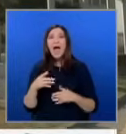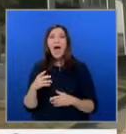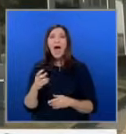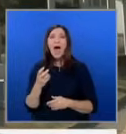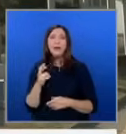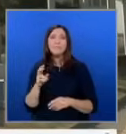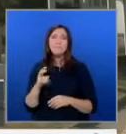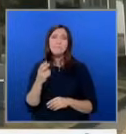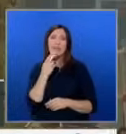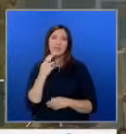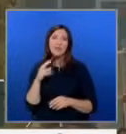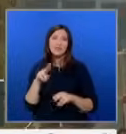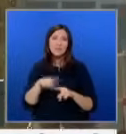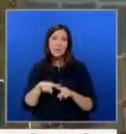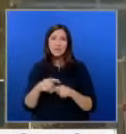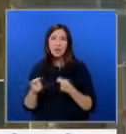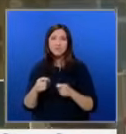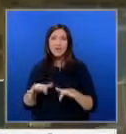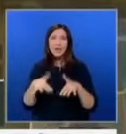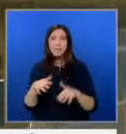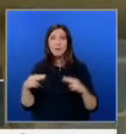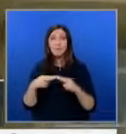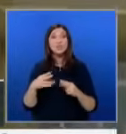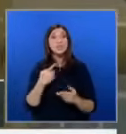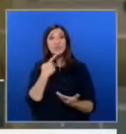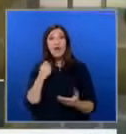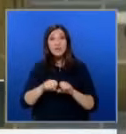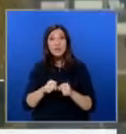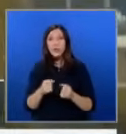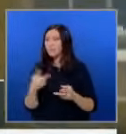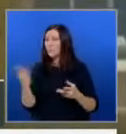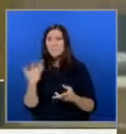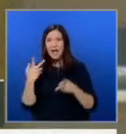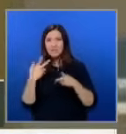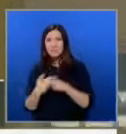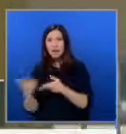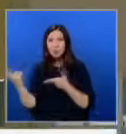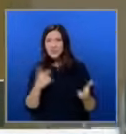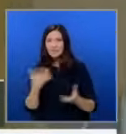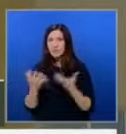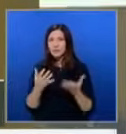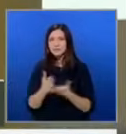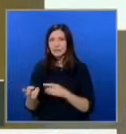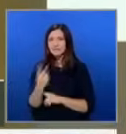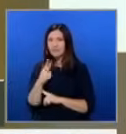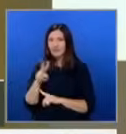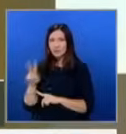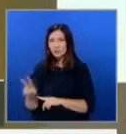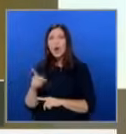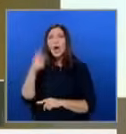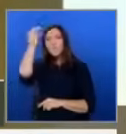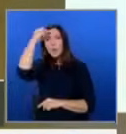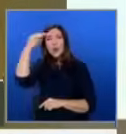търговска камара в Париж и е за нанесени вреди, когато бяха спрени доставките на газ през 2022.